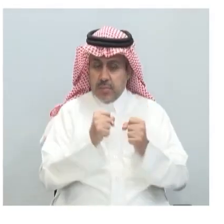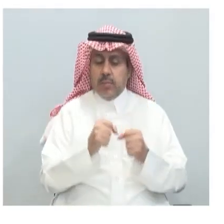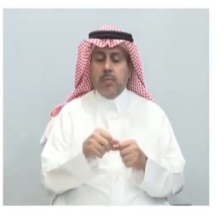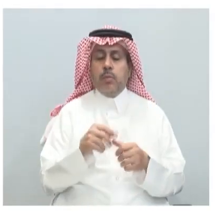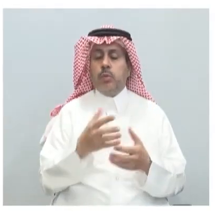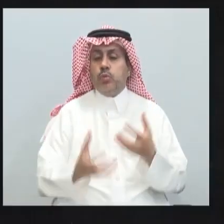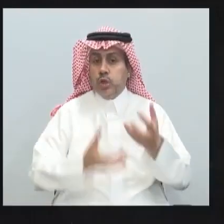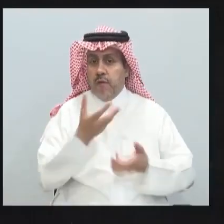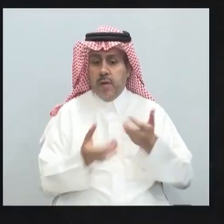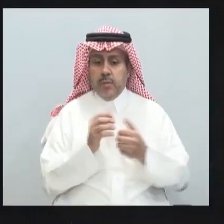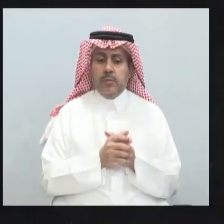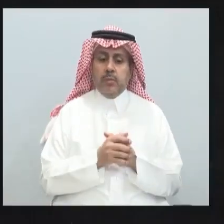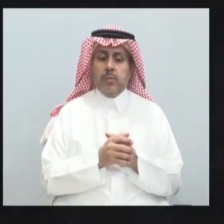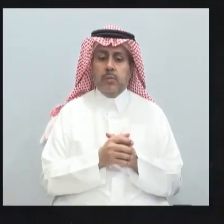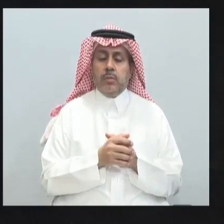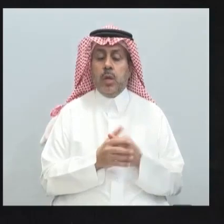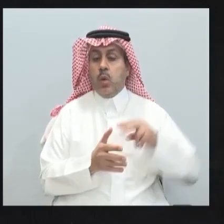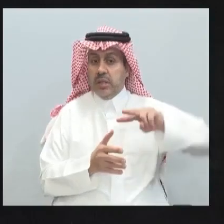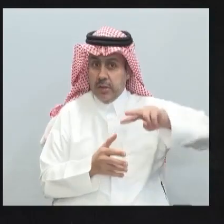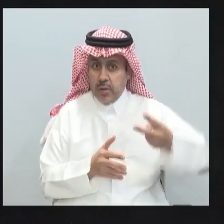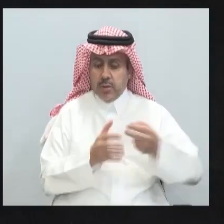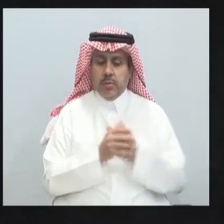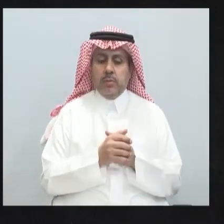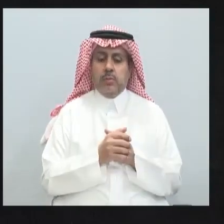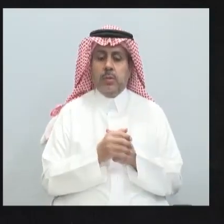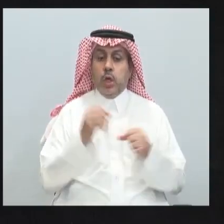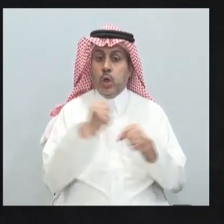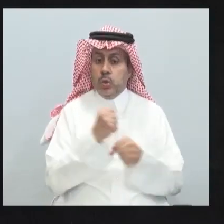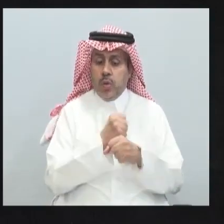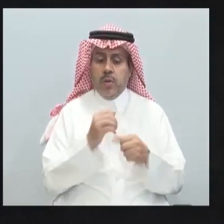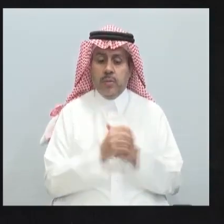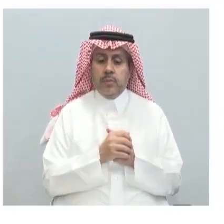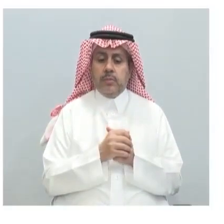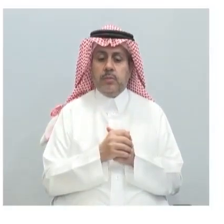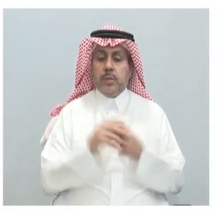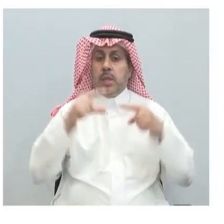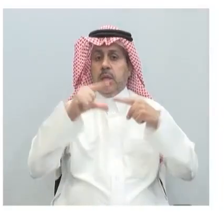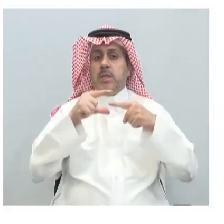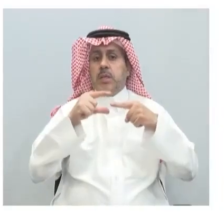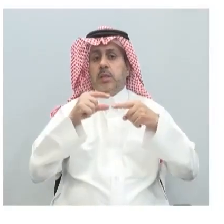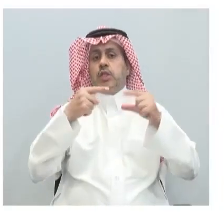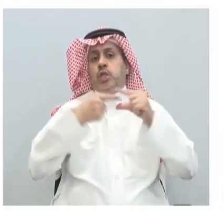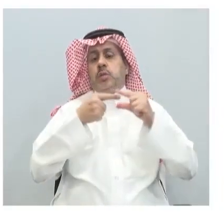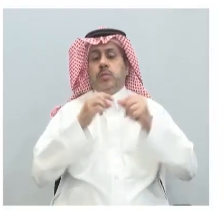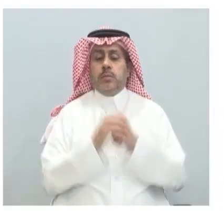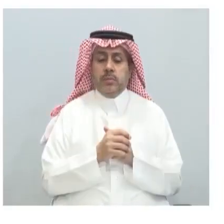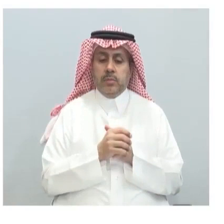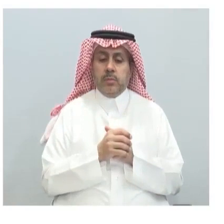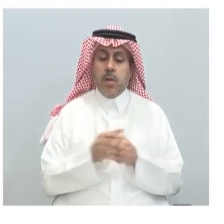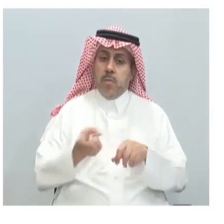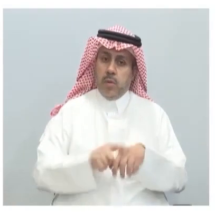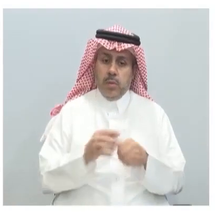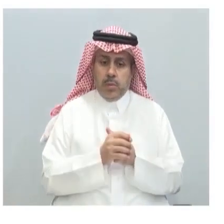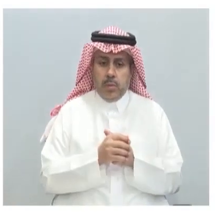المتفاعله مره اخرى لو كان التفاعل عكسي سيكون هنا حدوث ل عكس الاتجاه التفاعل يعطيني مره اخرى